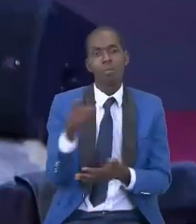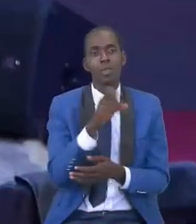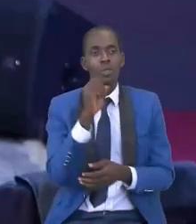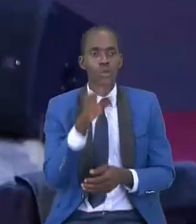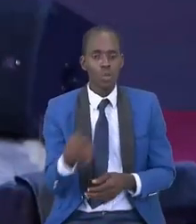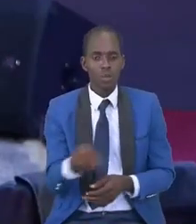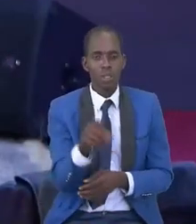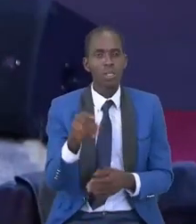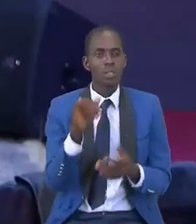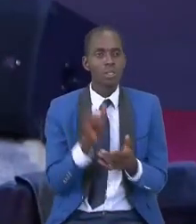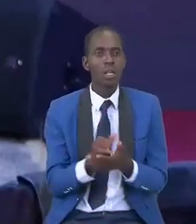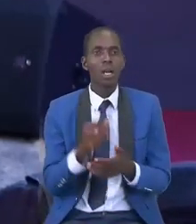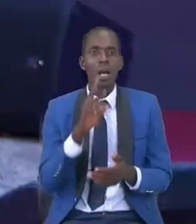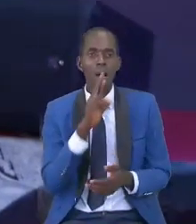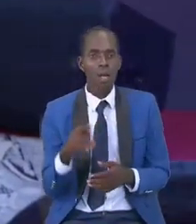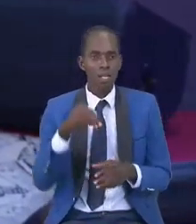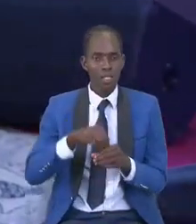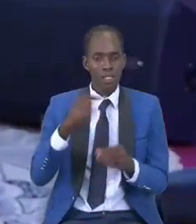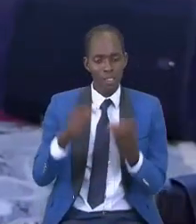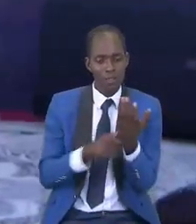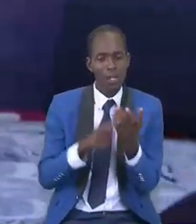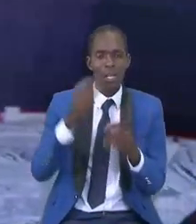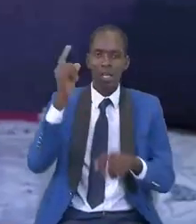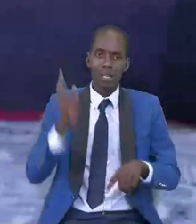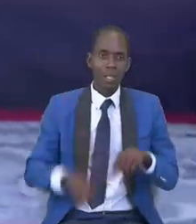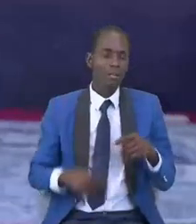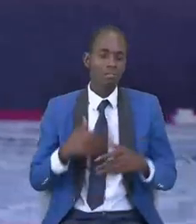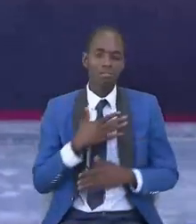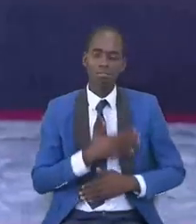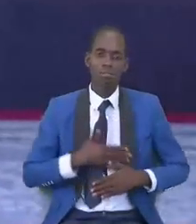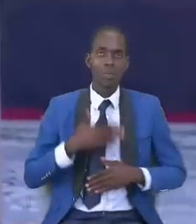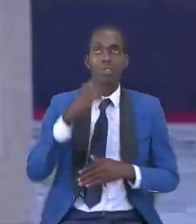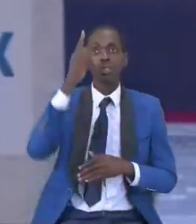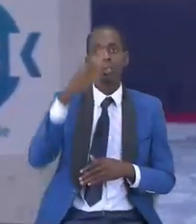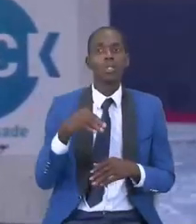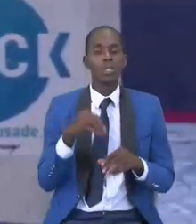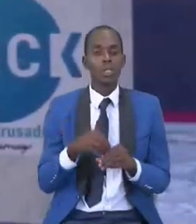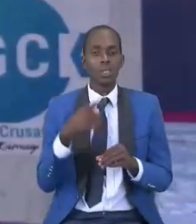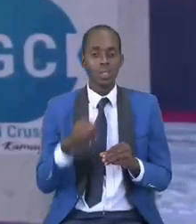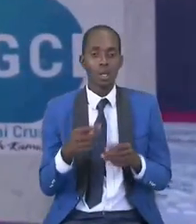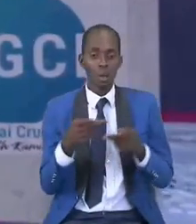Alors, ceux qui vivent selon la chair ne sauraient plaire à Dieu.